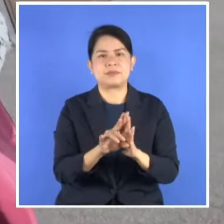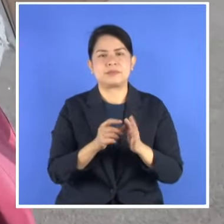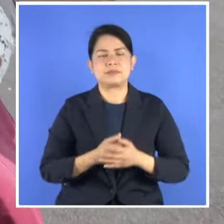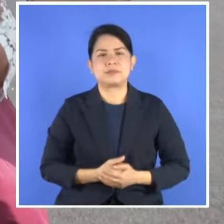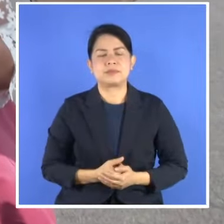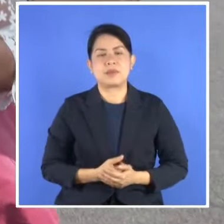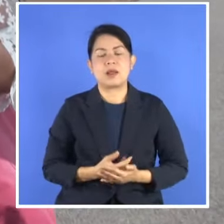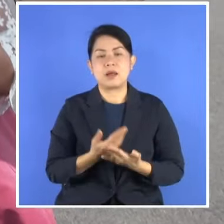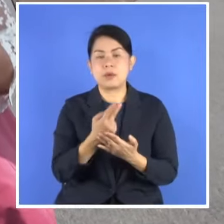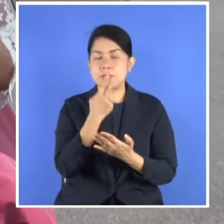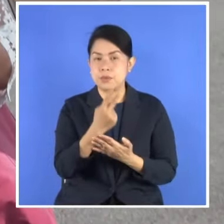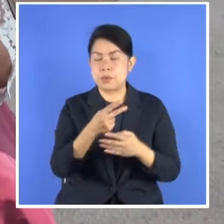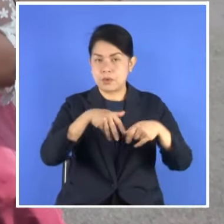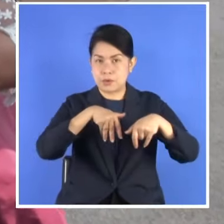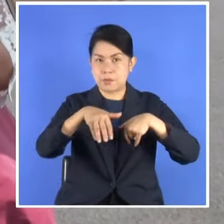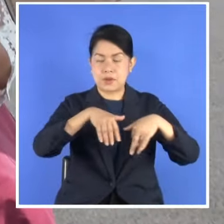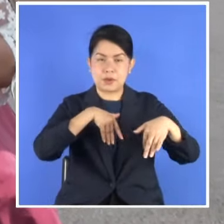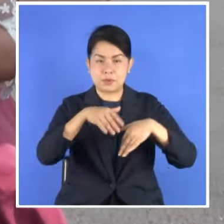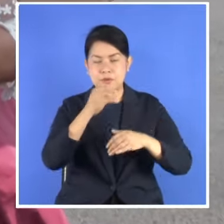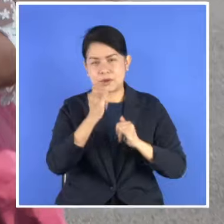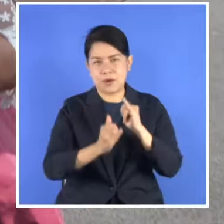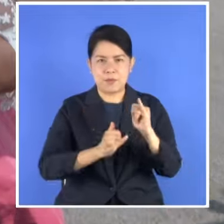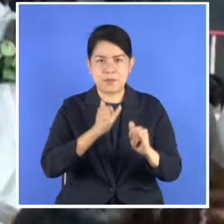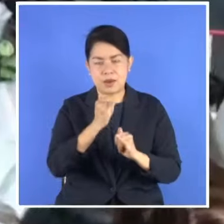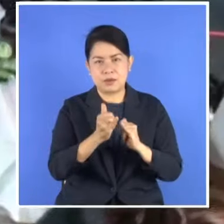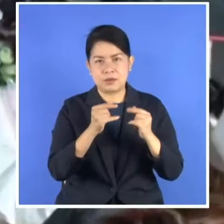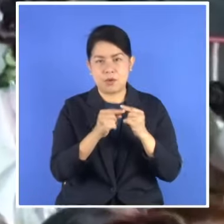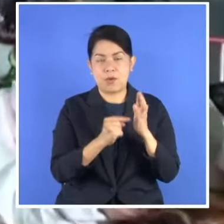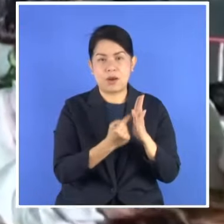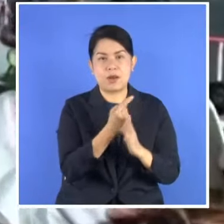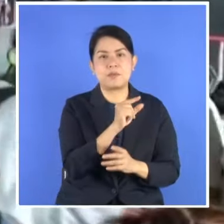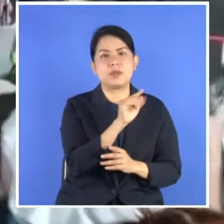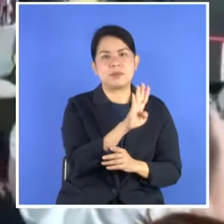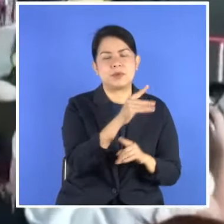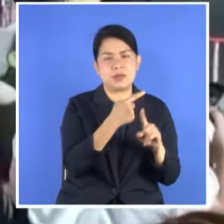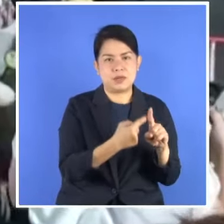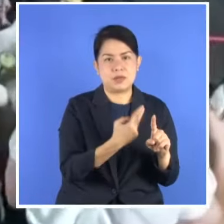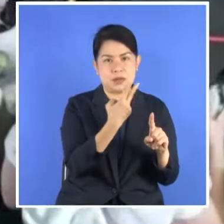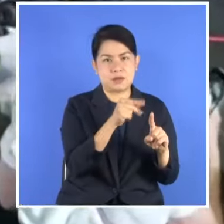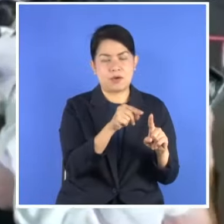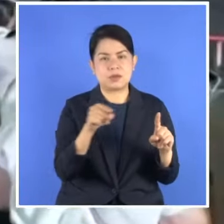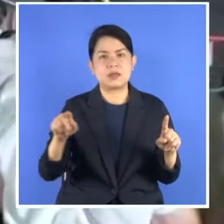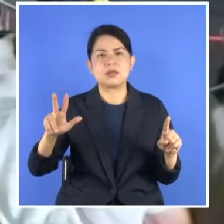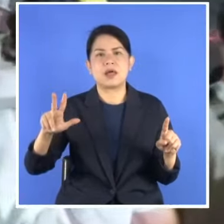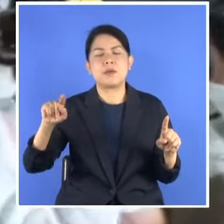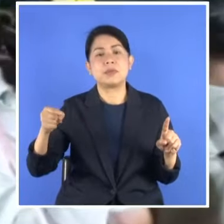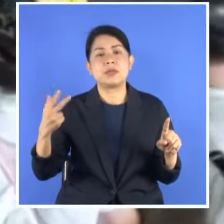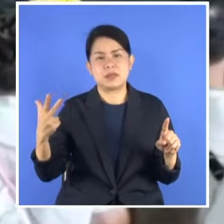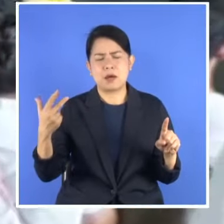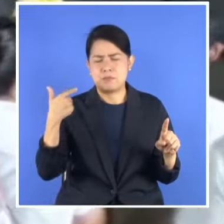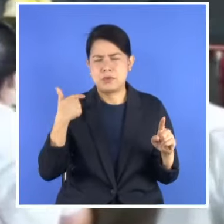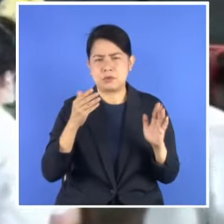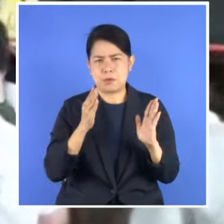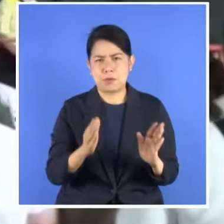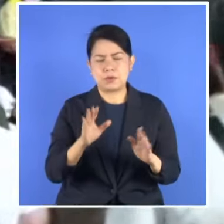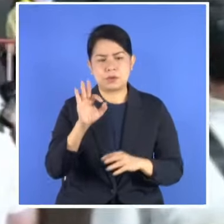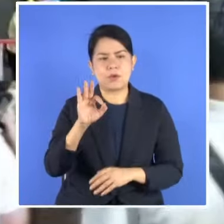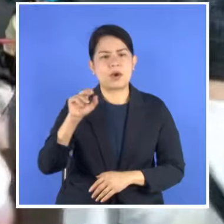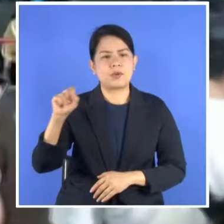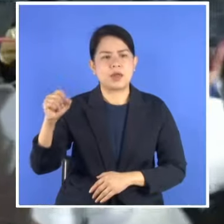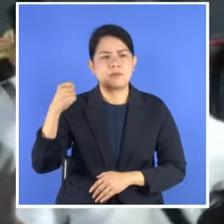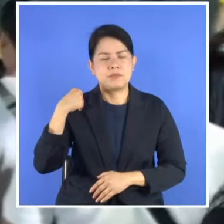ประมาณการนะครับมีประชาชนที่เข้าสักการะตั้งแต่วันที่ 24กุมภาพันธ์ถึงวันที่ 3มีนาคมเมื่อวานนี้ก็มีมากกว่า 900,000คนนะครับ